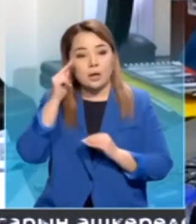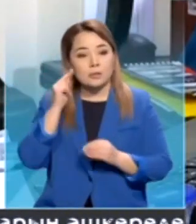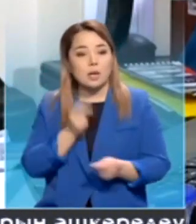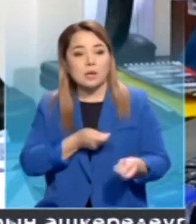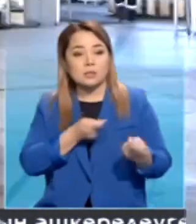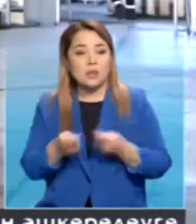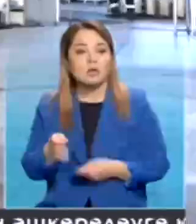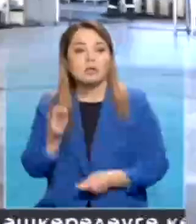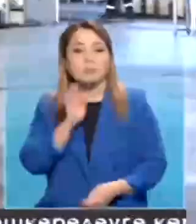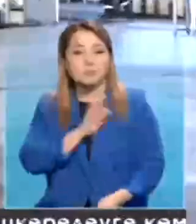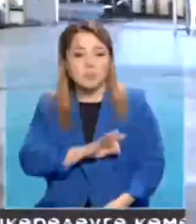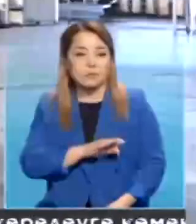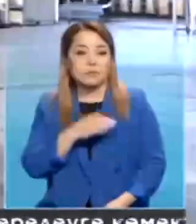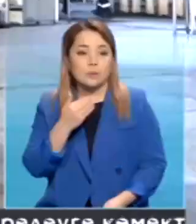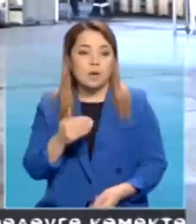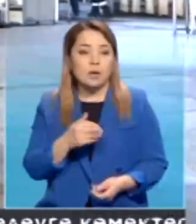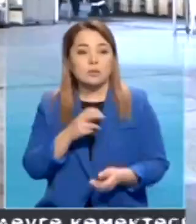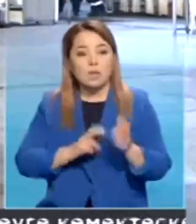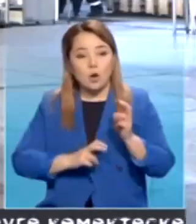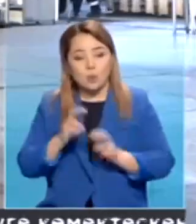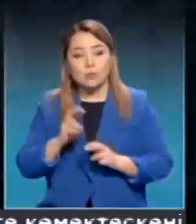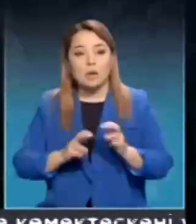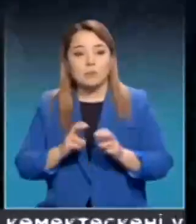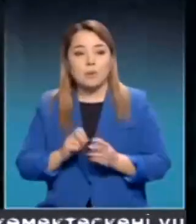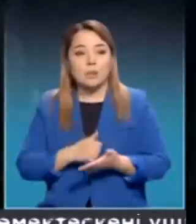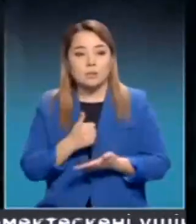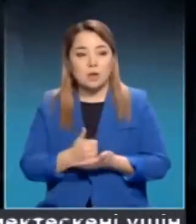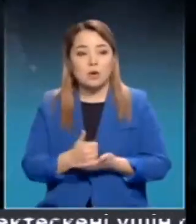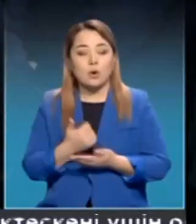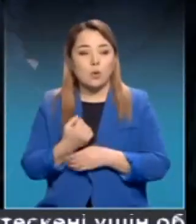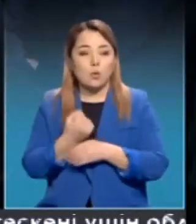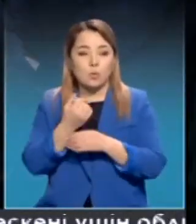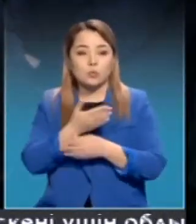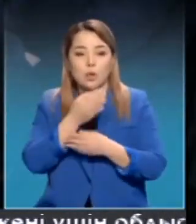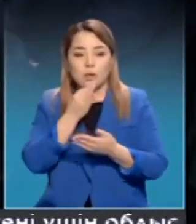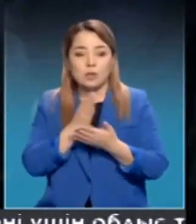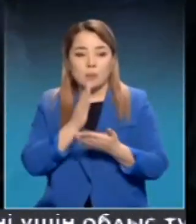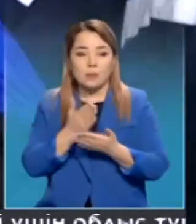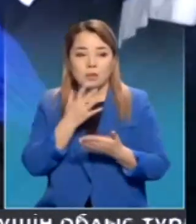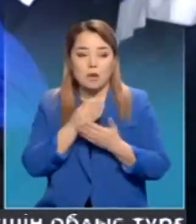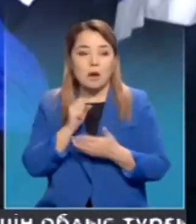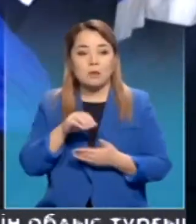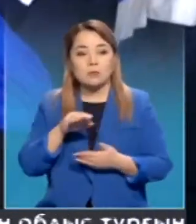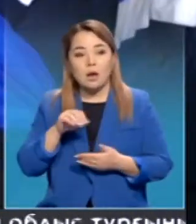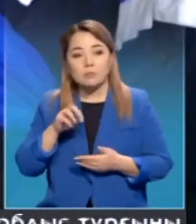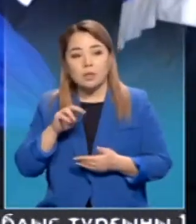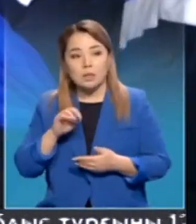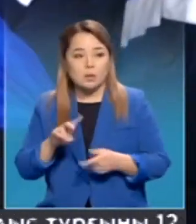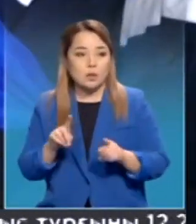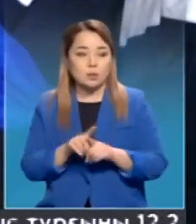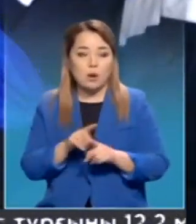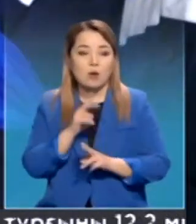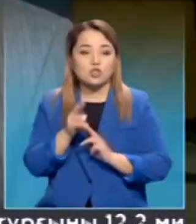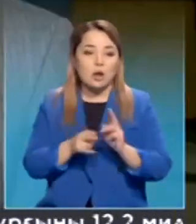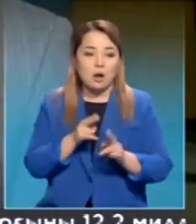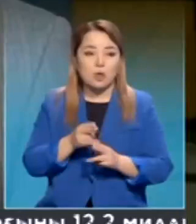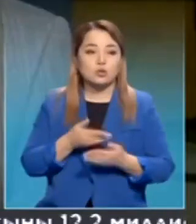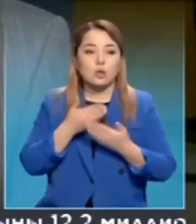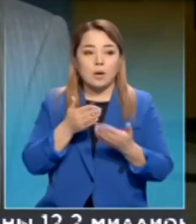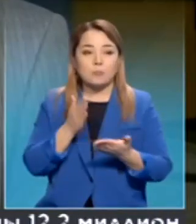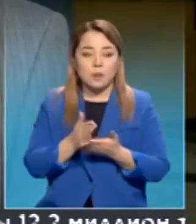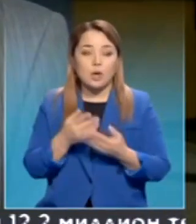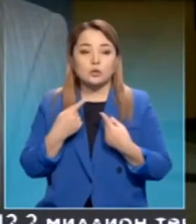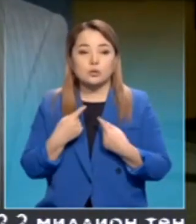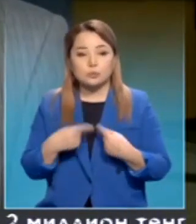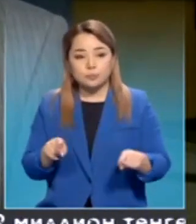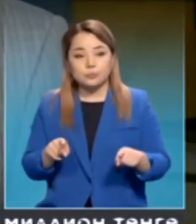әкелген тиімді. Зауыт басшылығы отандық өнімге қолдау болмай тұр деп есептейді. Сондықтан Атамекен ұлттық кәсіпкерлер палатасына шағымданған. Другая